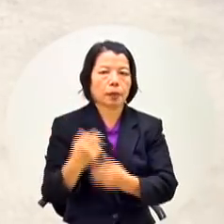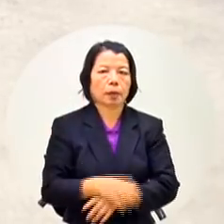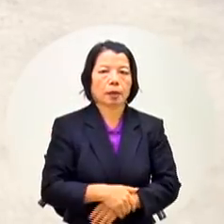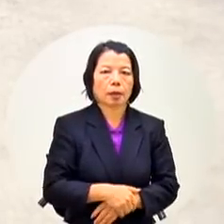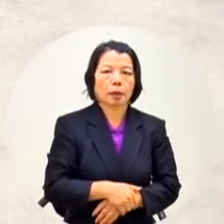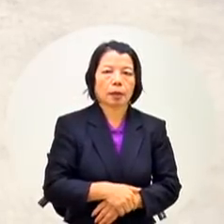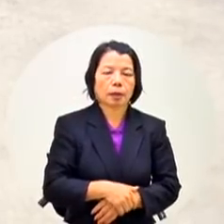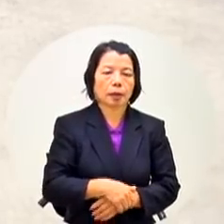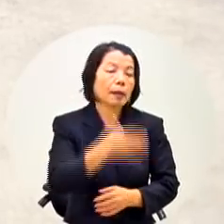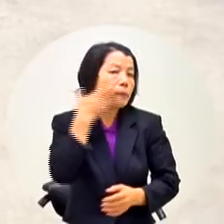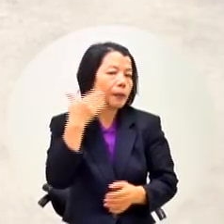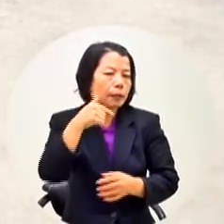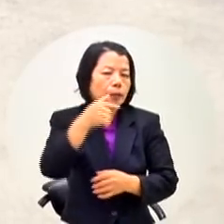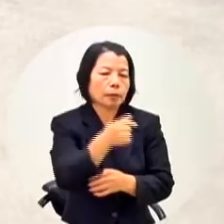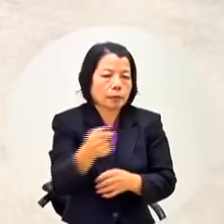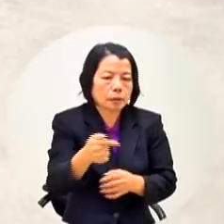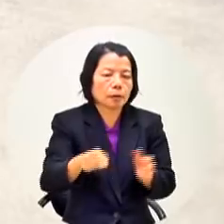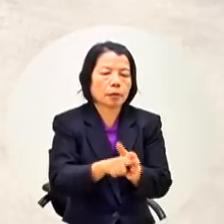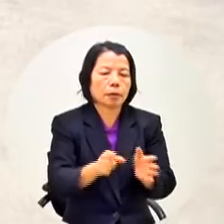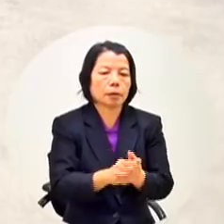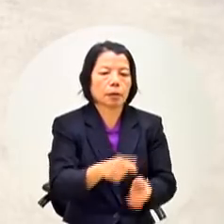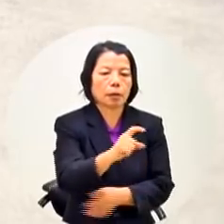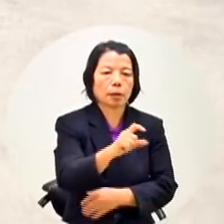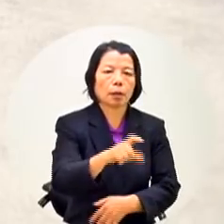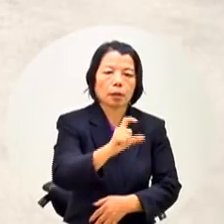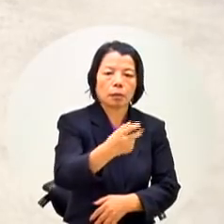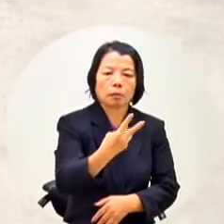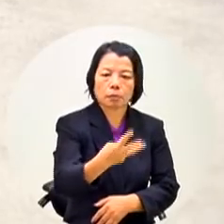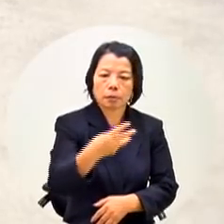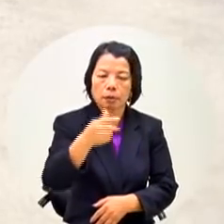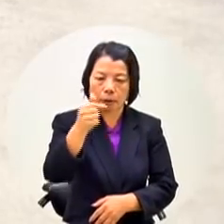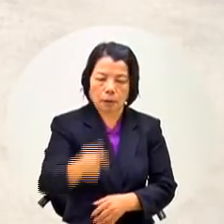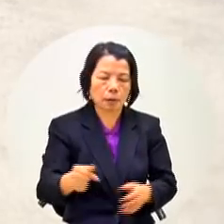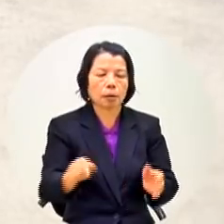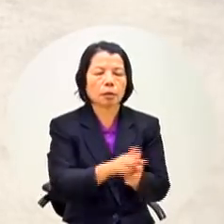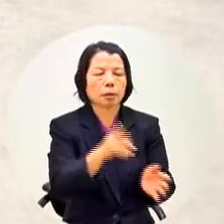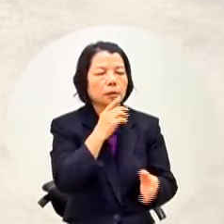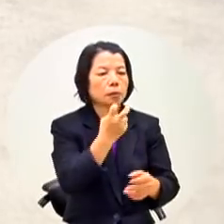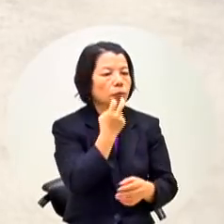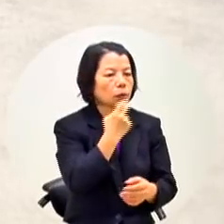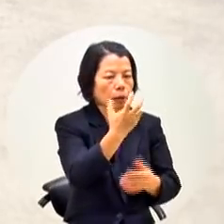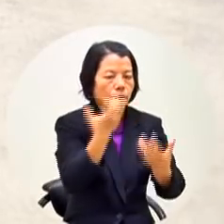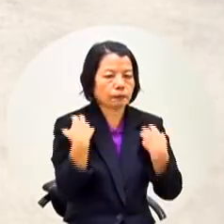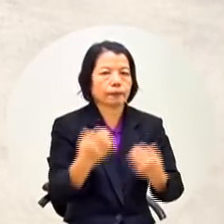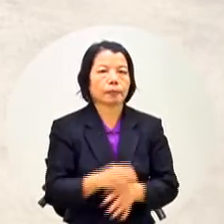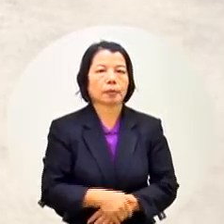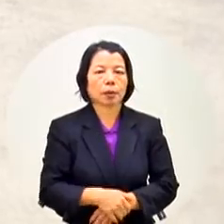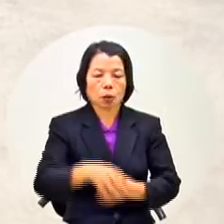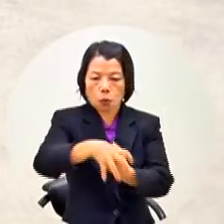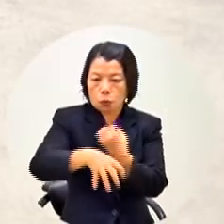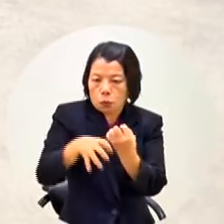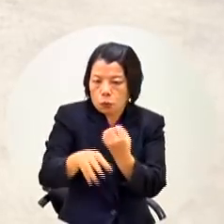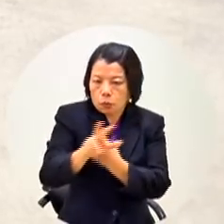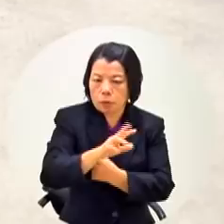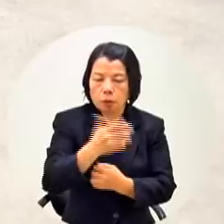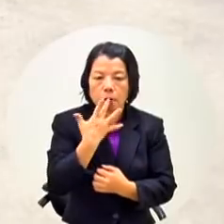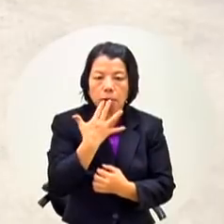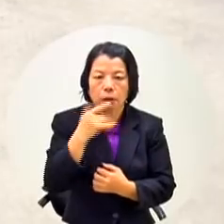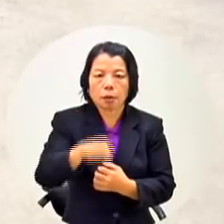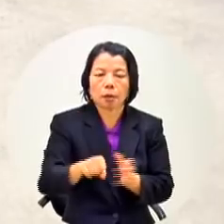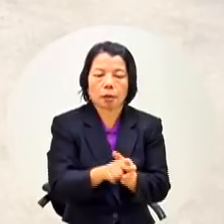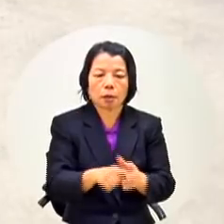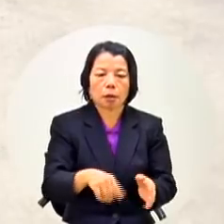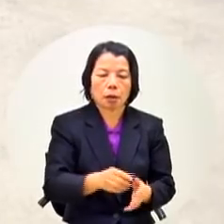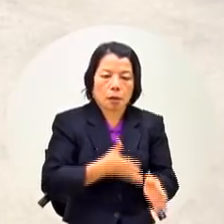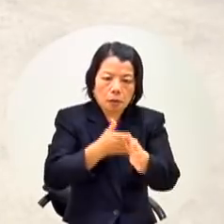63.63亿，这是由中央来负担的。那淡橘色部分是如果15列车中央通过补助的话，那我们只要负